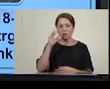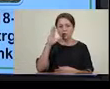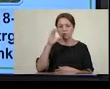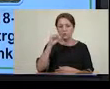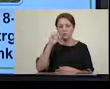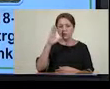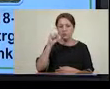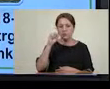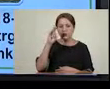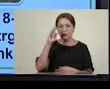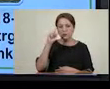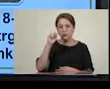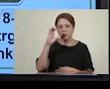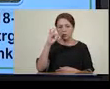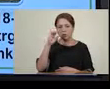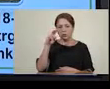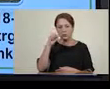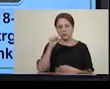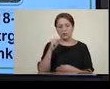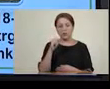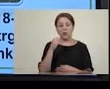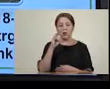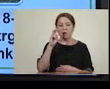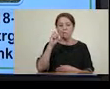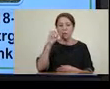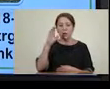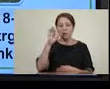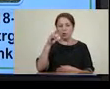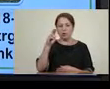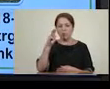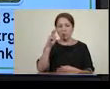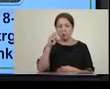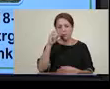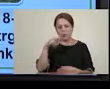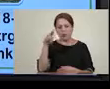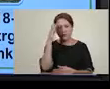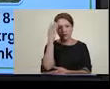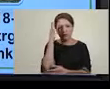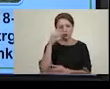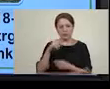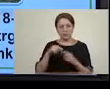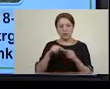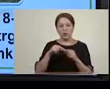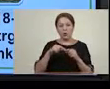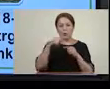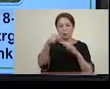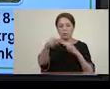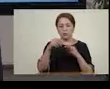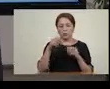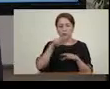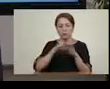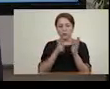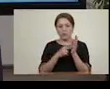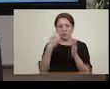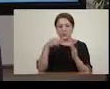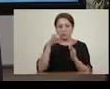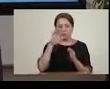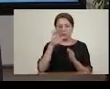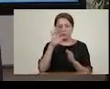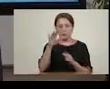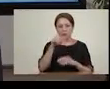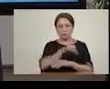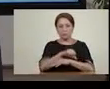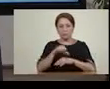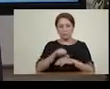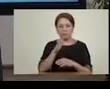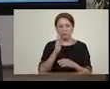baobab daraxti hisoblanadi. Baobab daraxtining uzunligi 18-25 metrgacha yetadi. Tanasining qalinligi